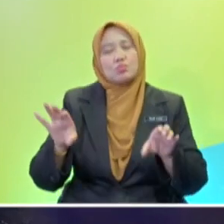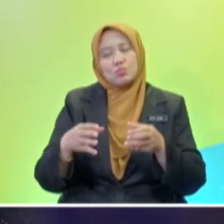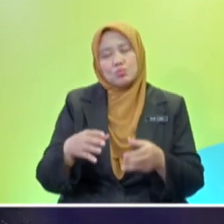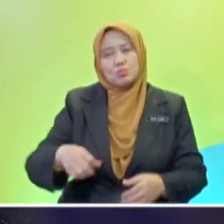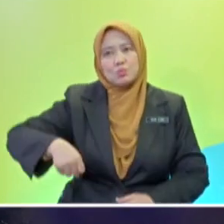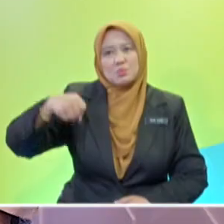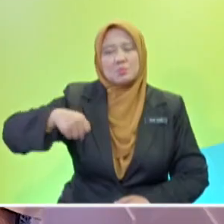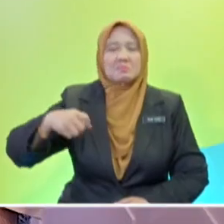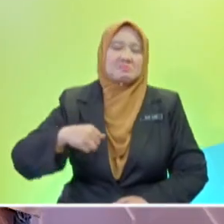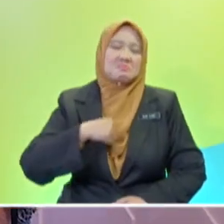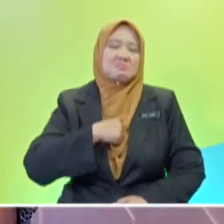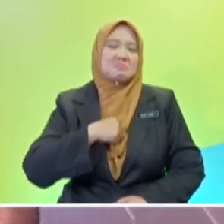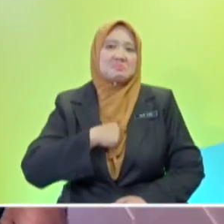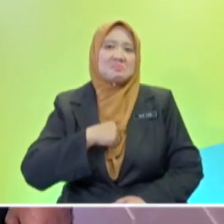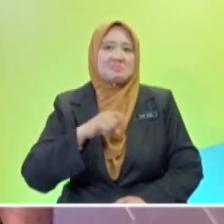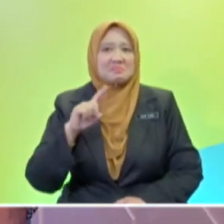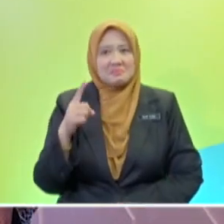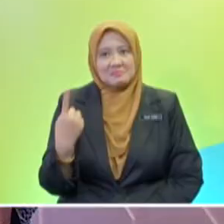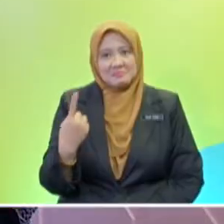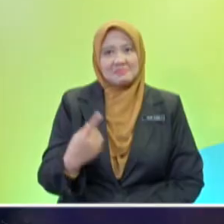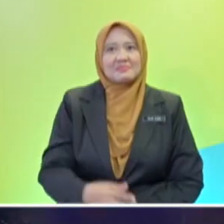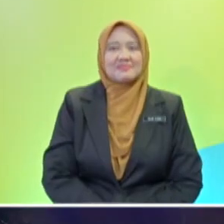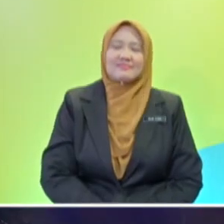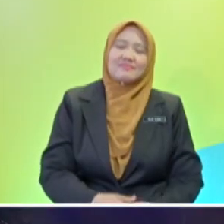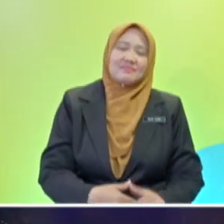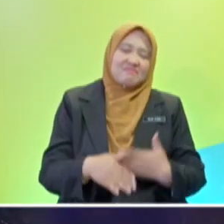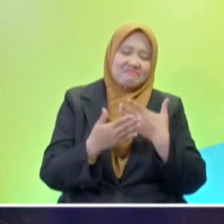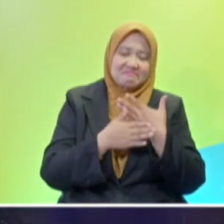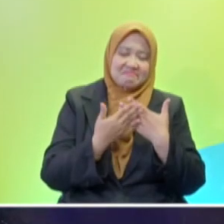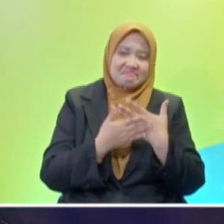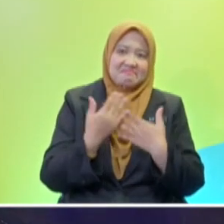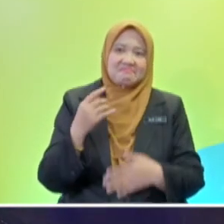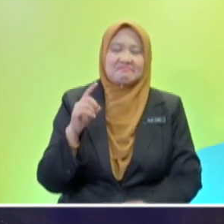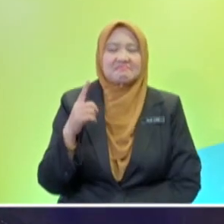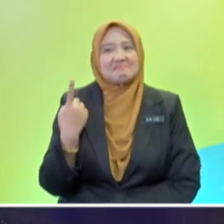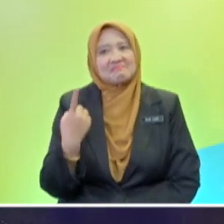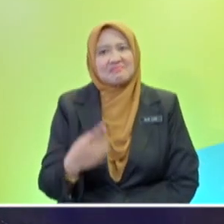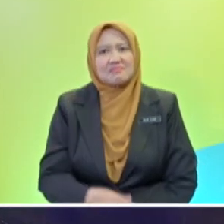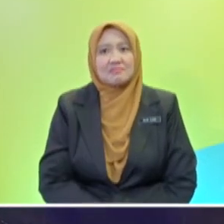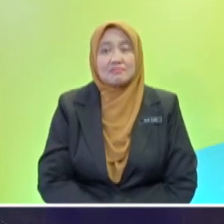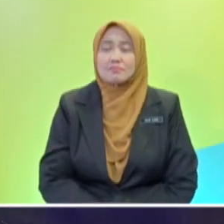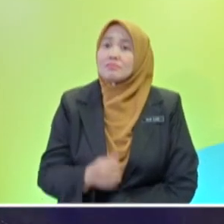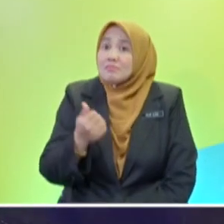istiwa buat back sendiri ya senang tuh Oke skip